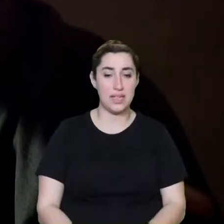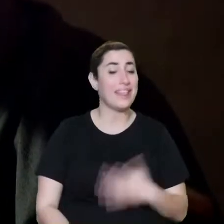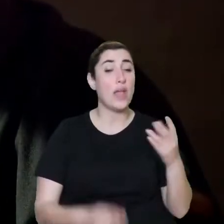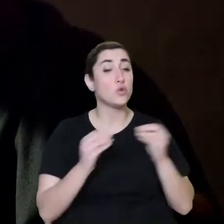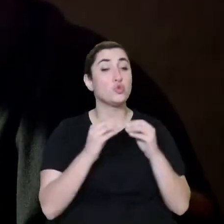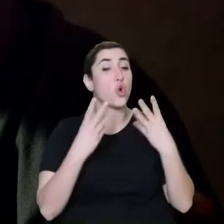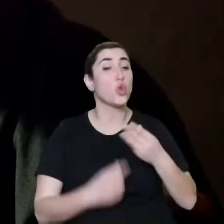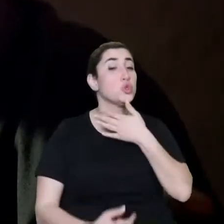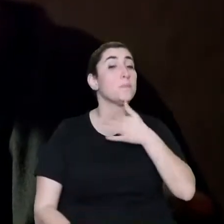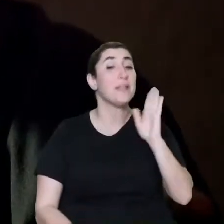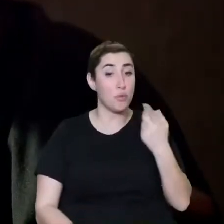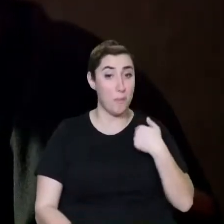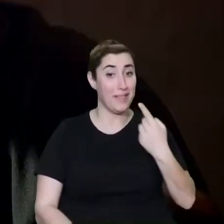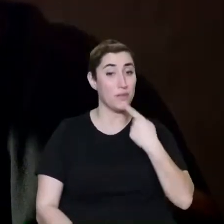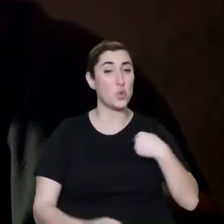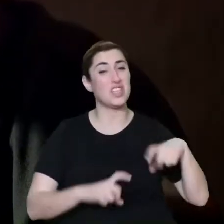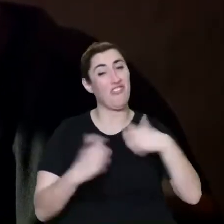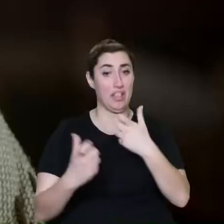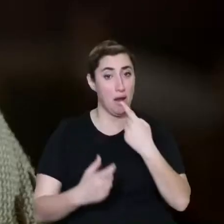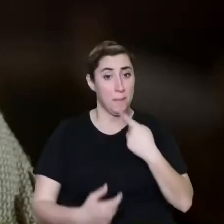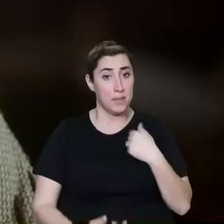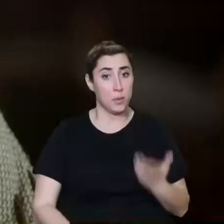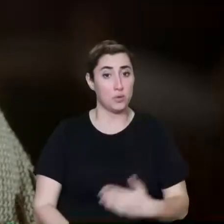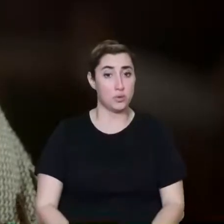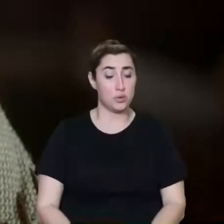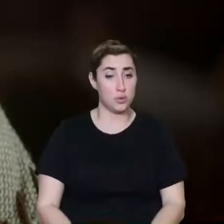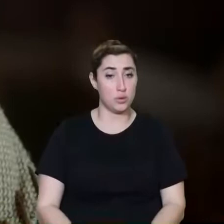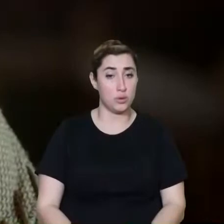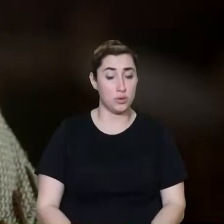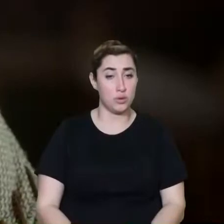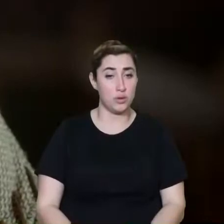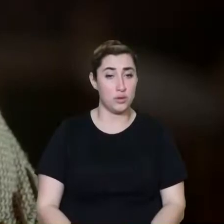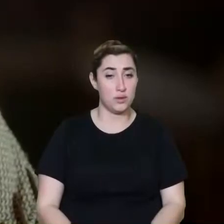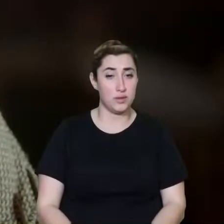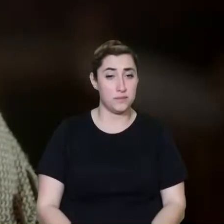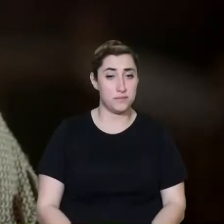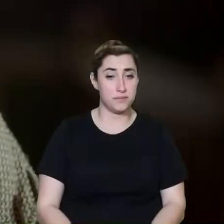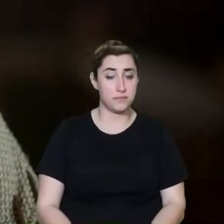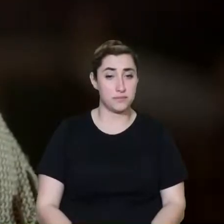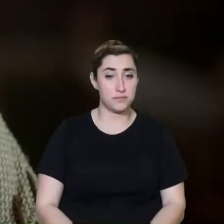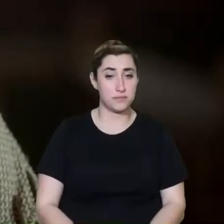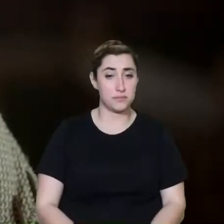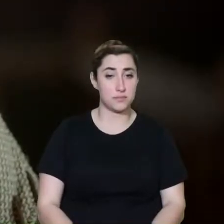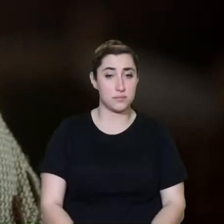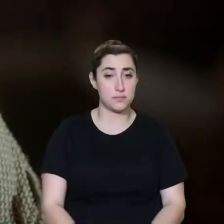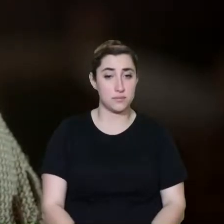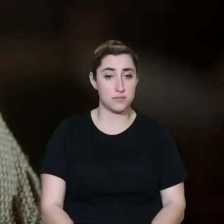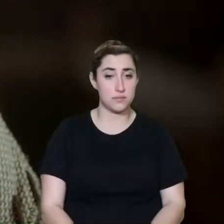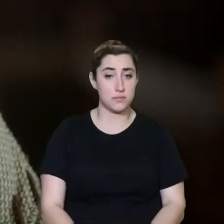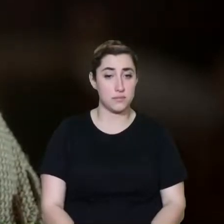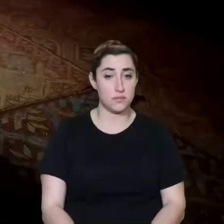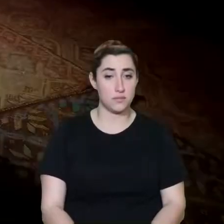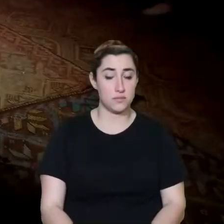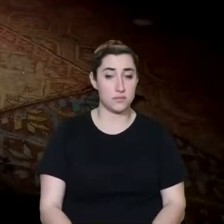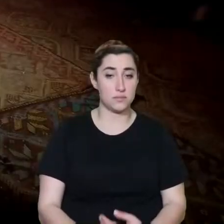Neyle suçlandığını dahi bilmeden mi dersin iftiradır diye? Yunus kendinden emin bakışlarıyla sözlerinin arkasındaymış gibi bakıyor.